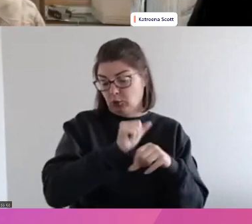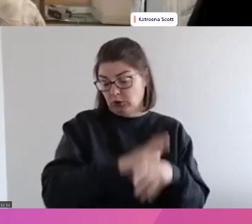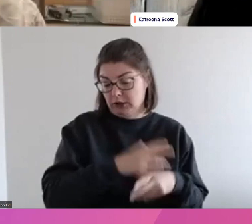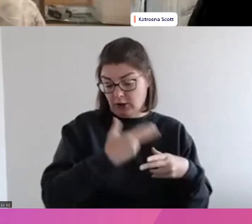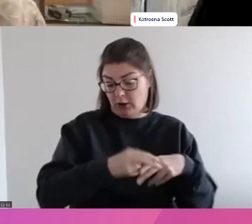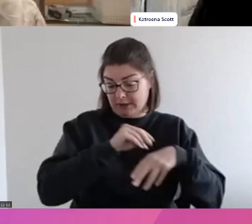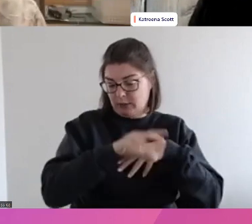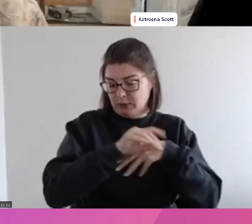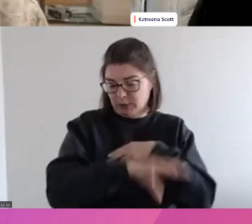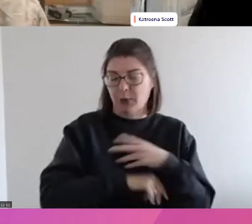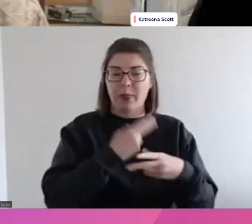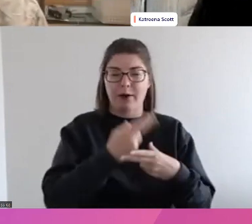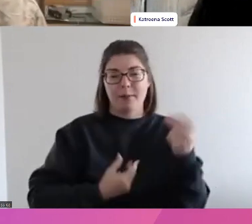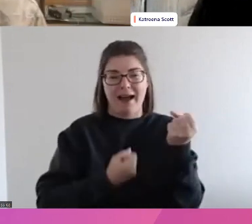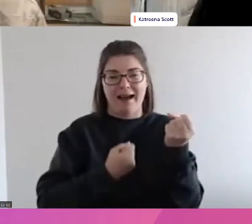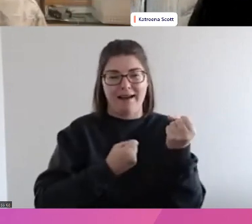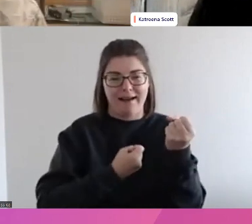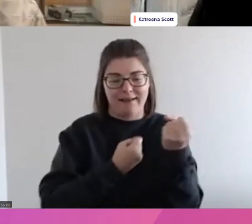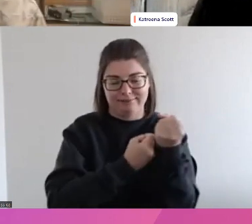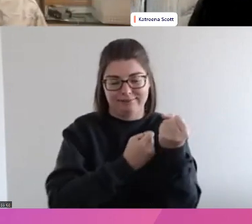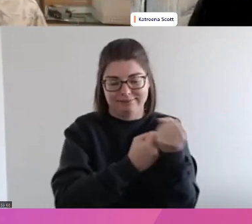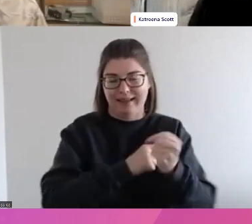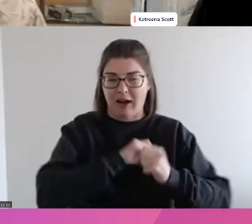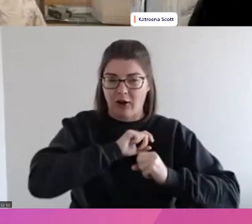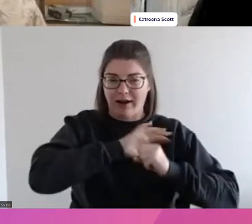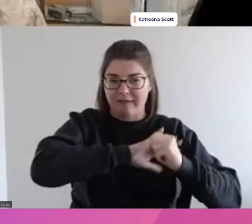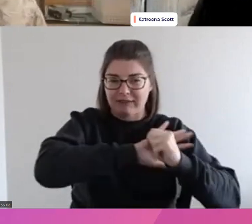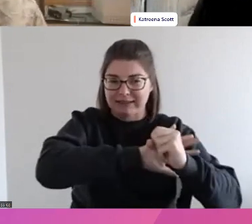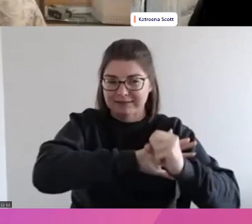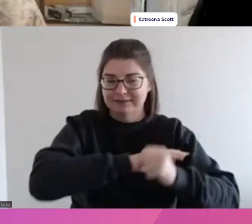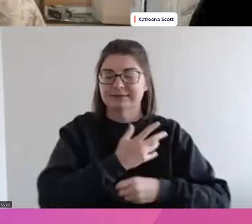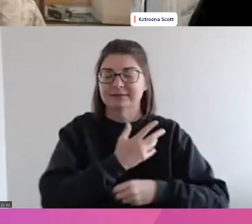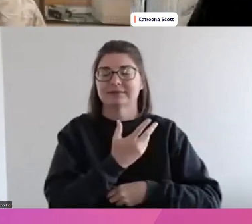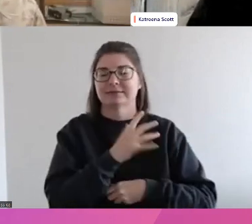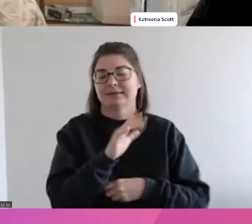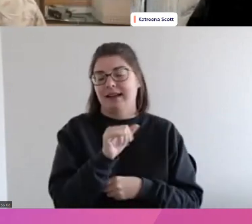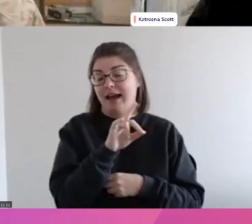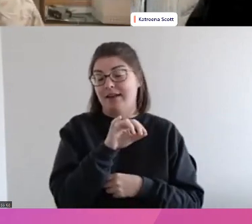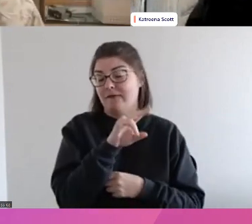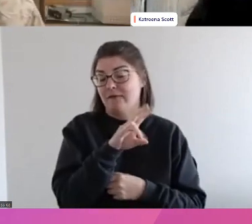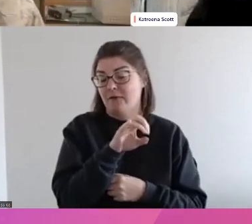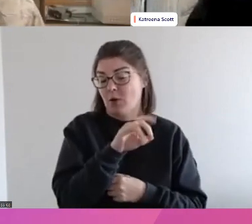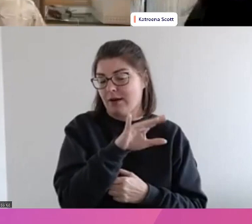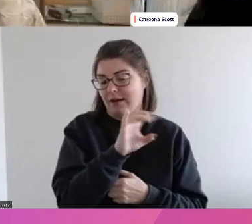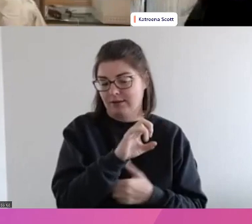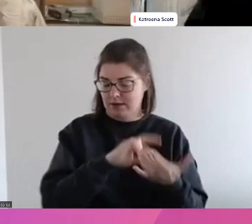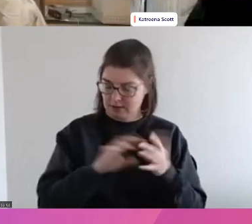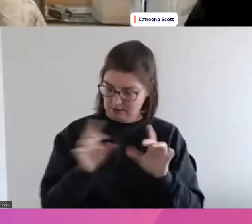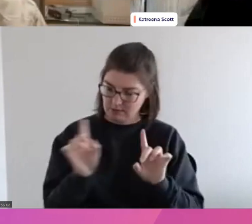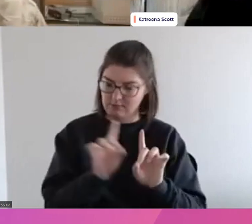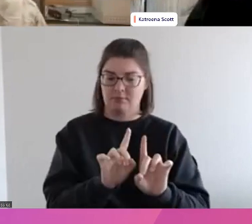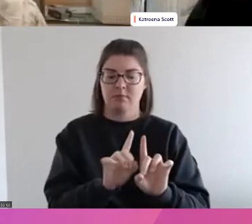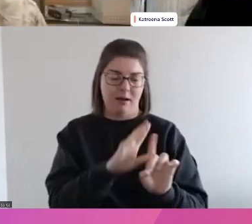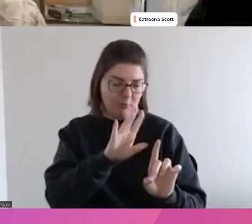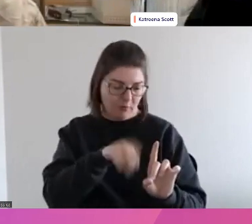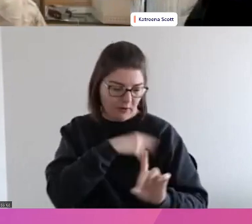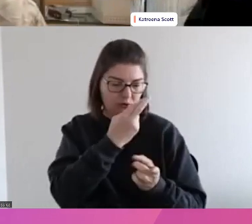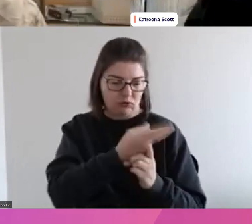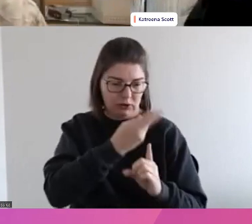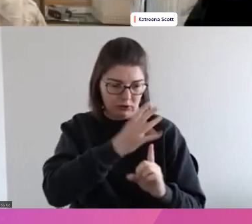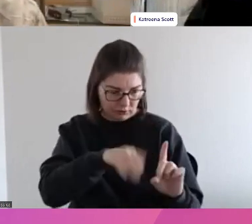qu'aux États-Unis, dans les refuges, on nomme les intervenantes de refuge pas des conseillères, mais